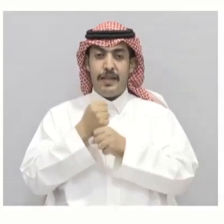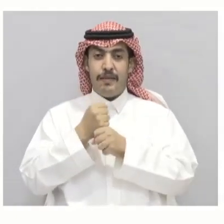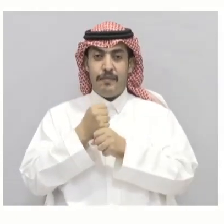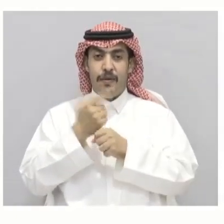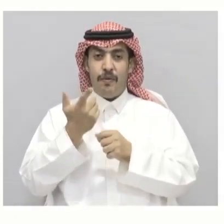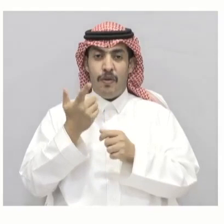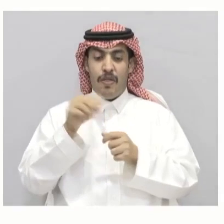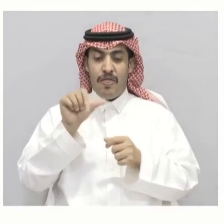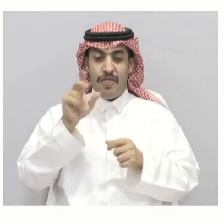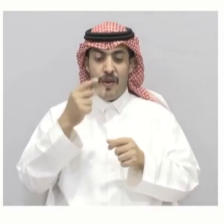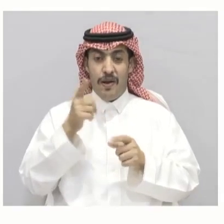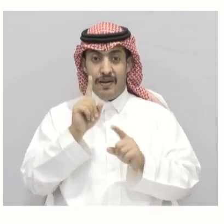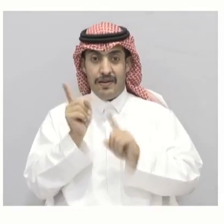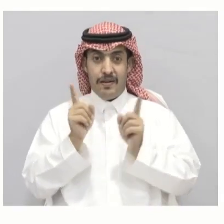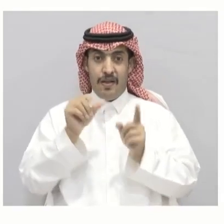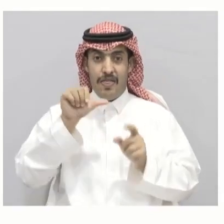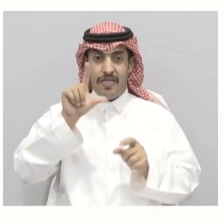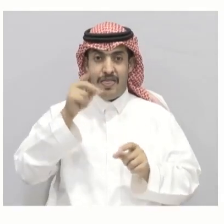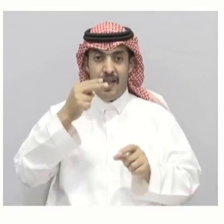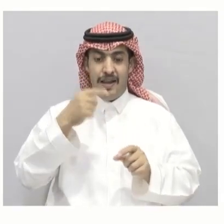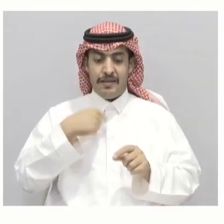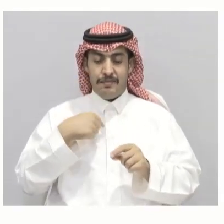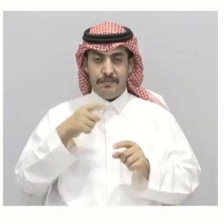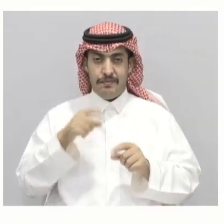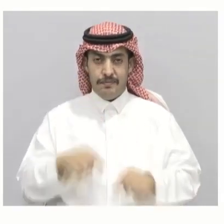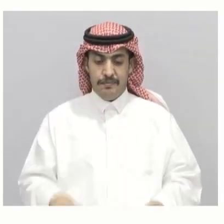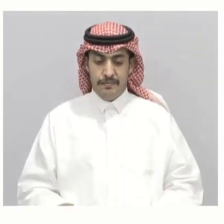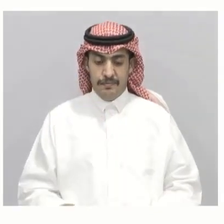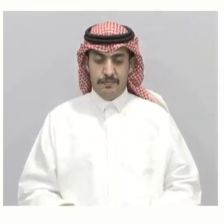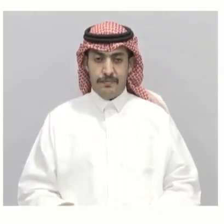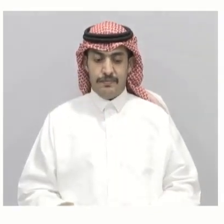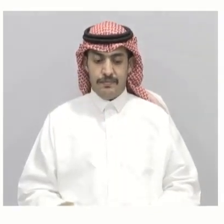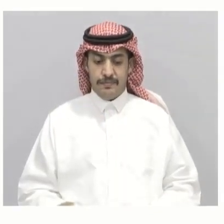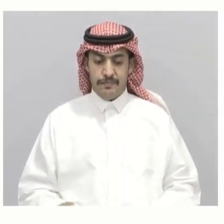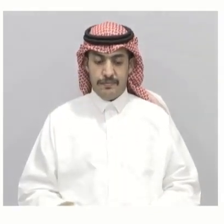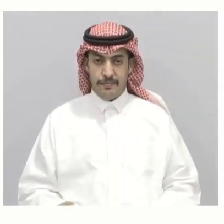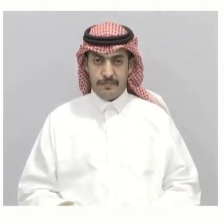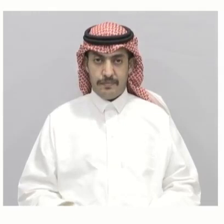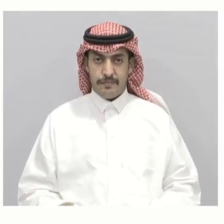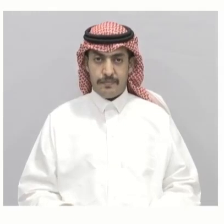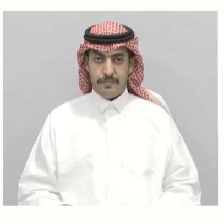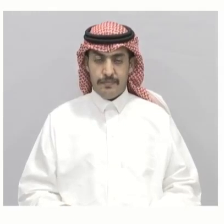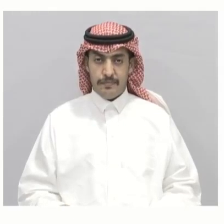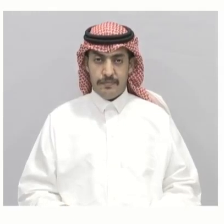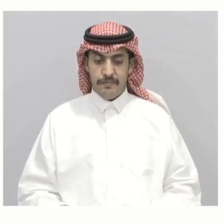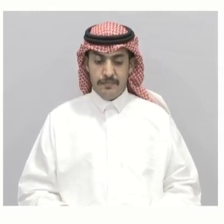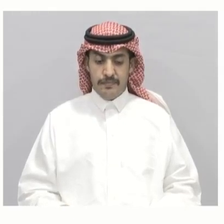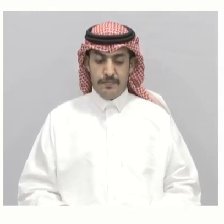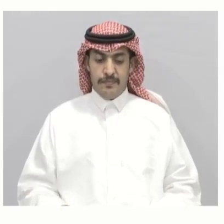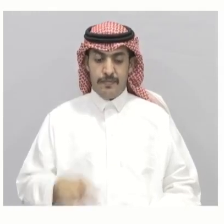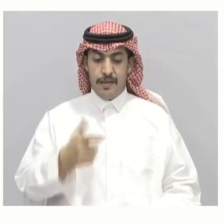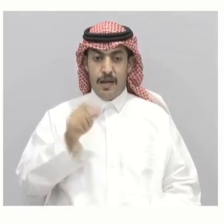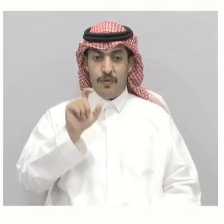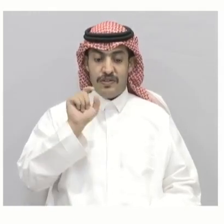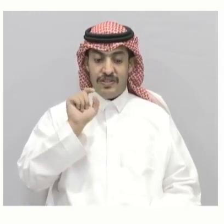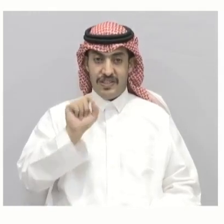اي الضلعين كلاهما صحيح في بالنسبه لي استخدمت هذا الضلع وضعت الصفر